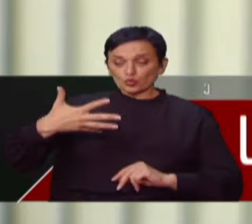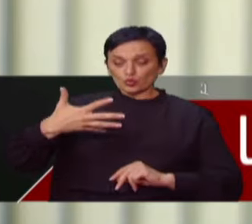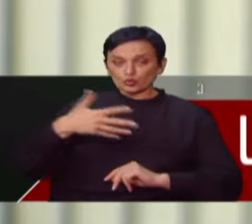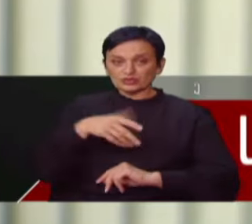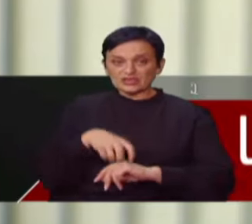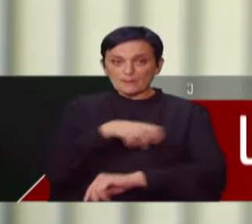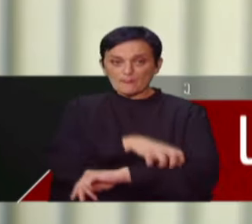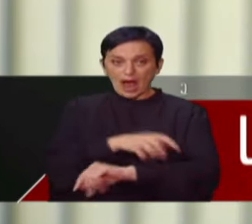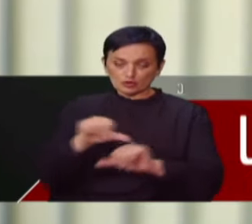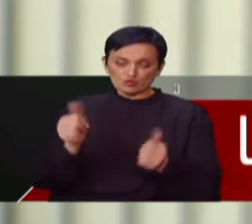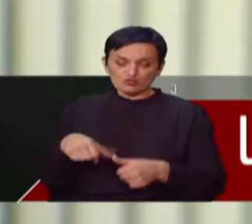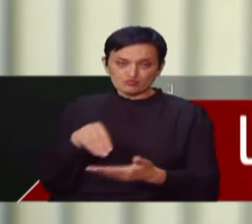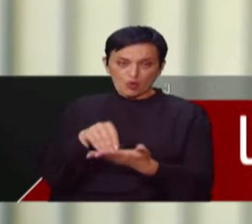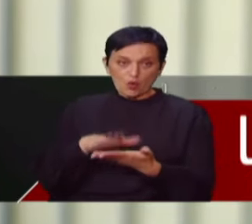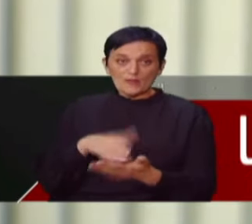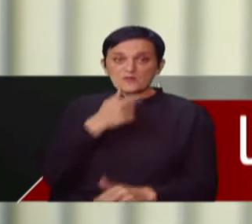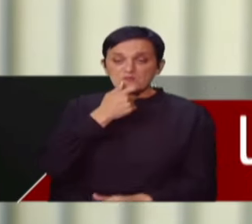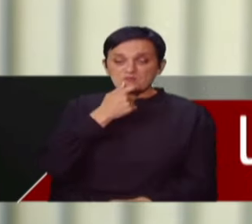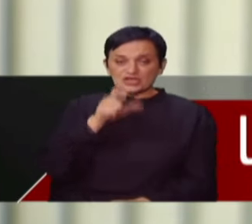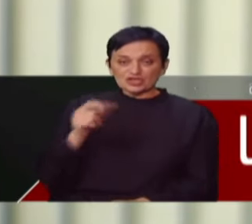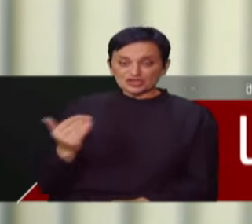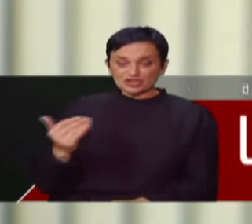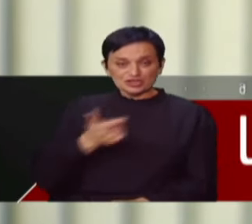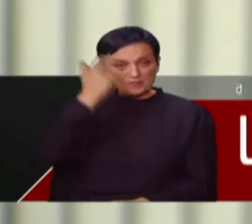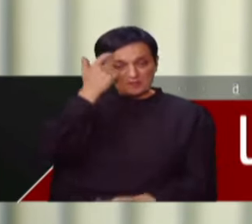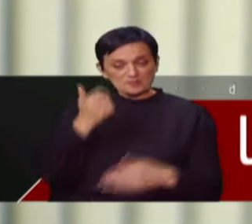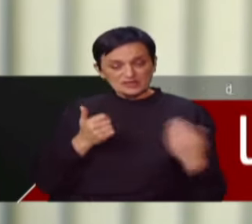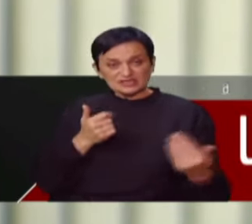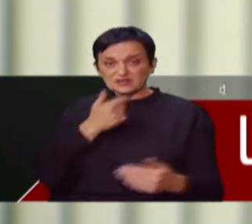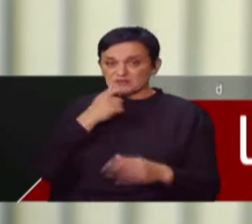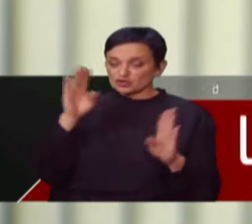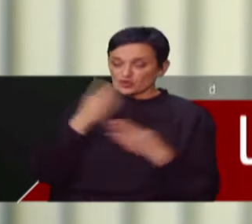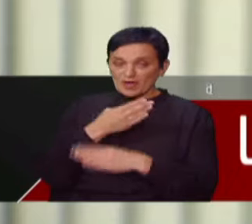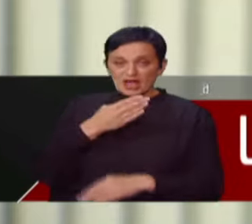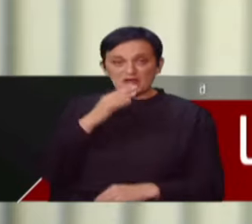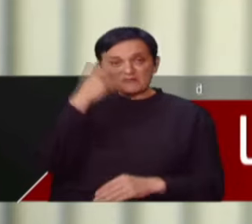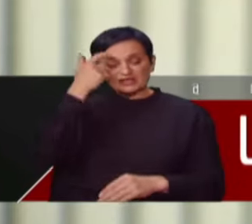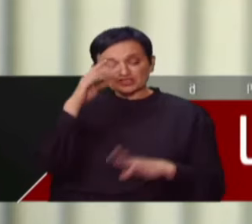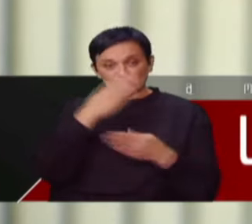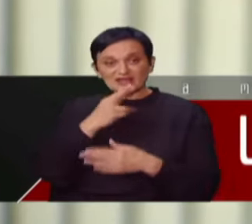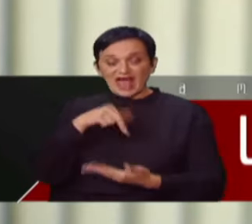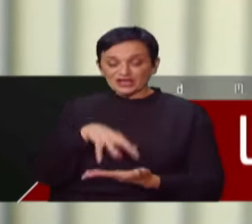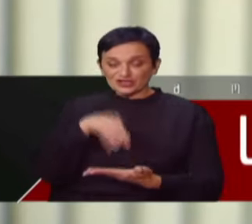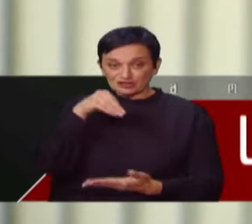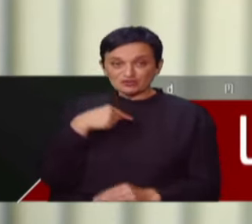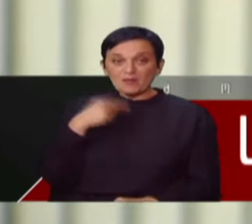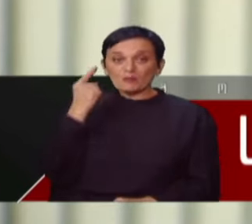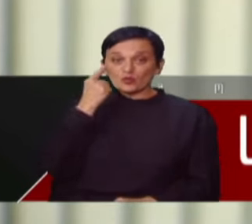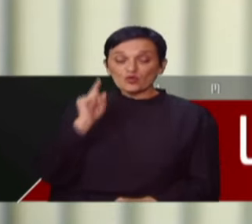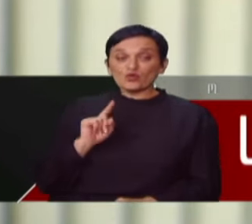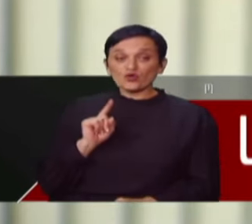ფორმალურად მონაწილეობას. მიშას ხალხი, ბიზნეს ხალხი, მიშას მოღალატეები, ბიზნეს მოღალატეები და გირჩი. და მე მგონია,